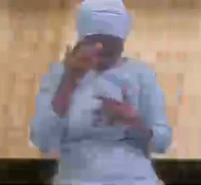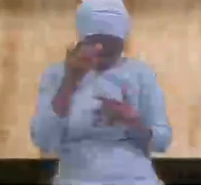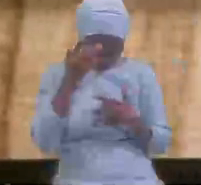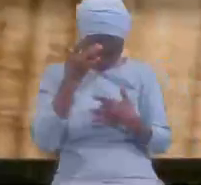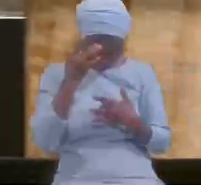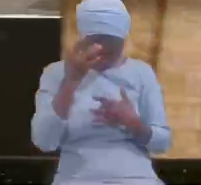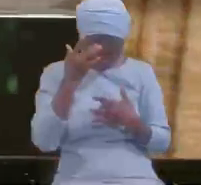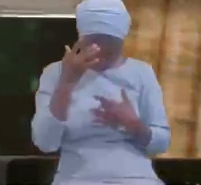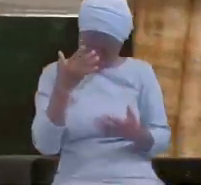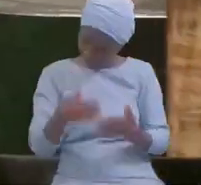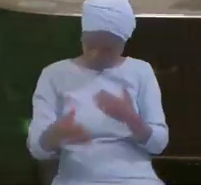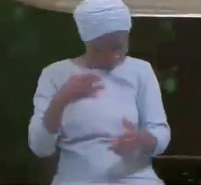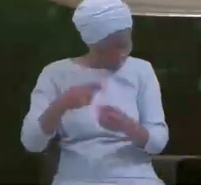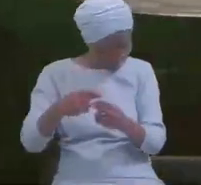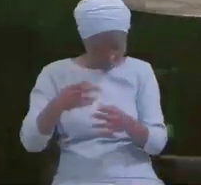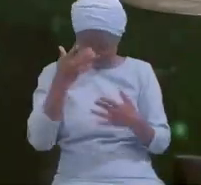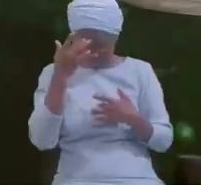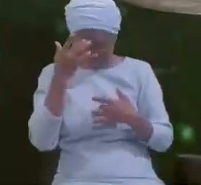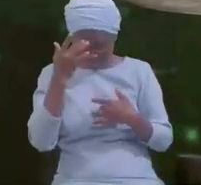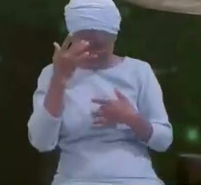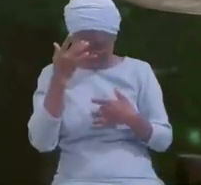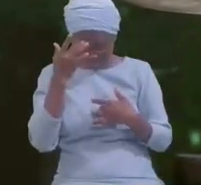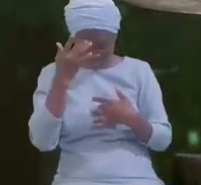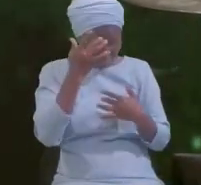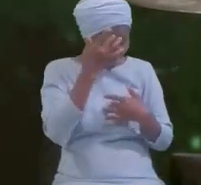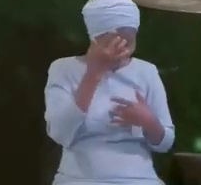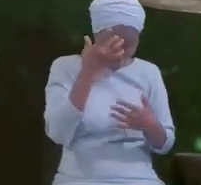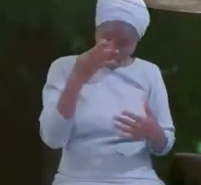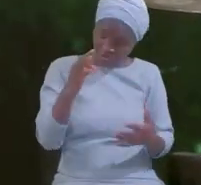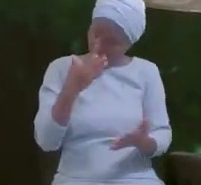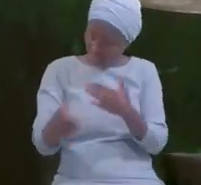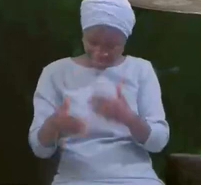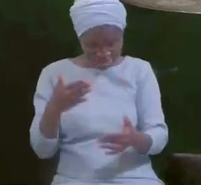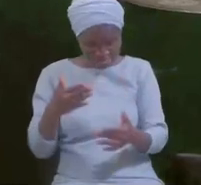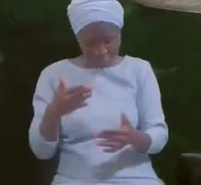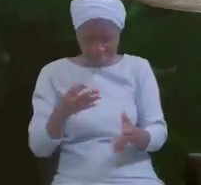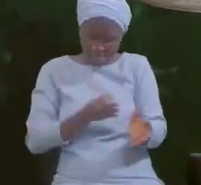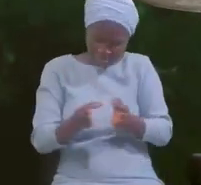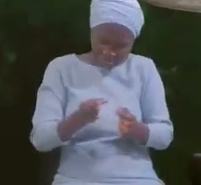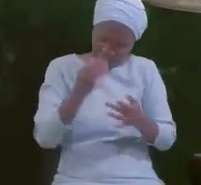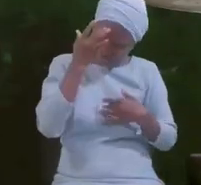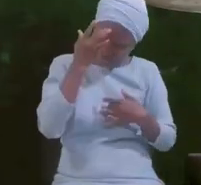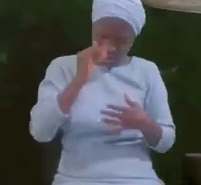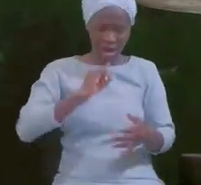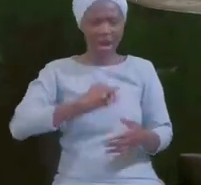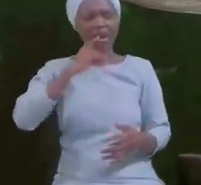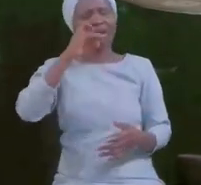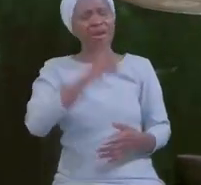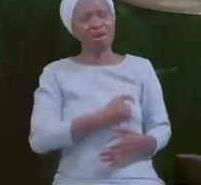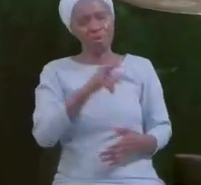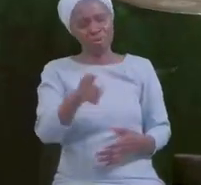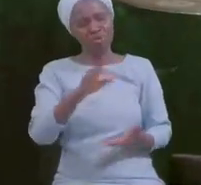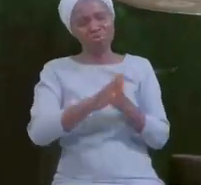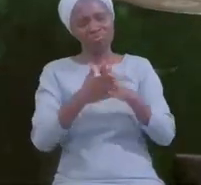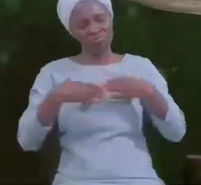de tout genre, maladie de tout nom, maladie de toutes descriptions. Je vous commande,